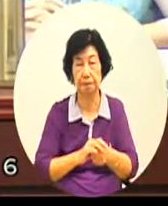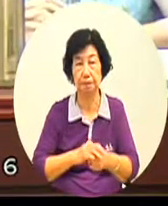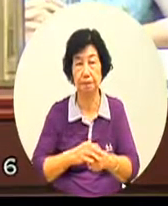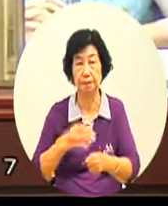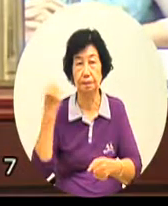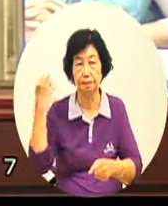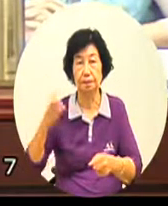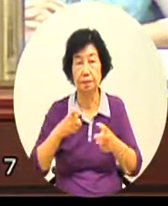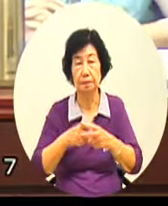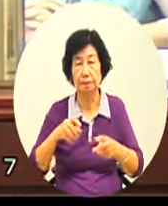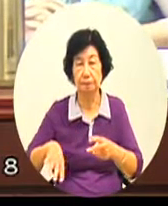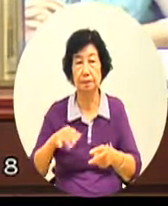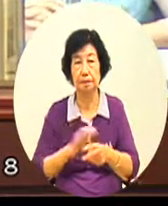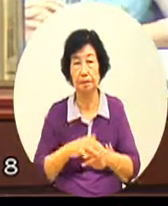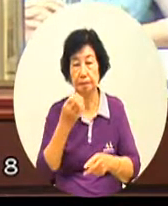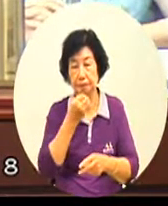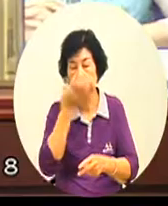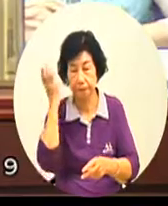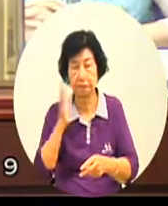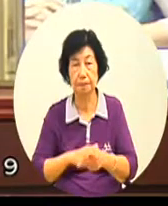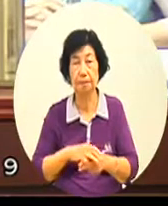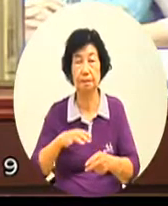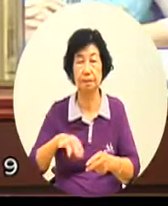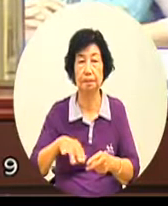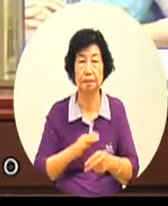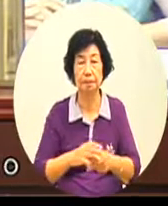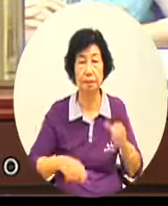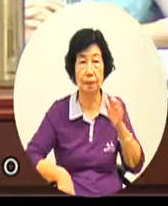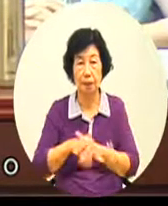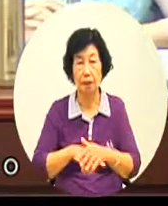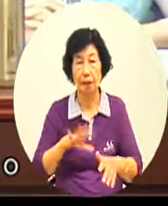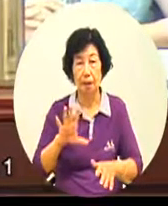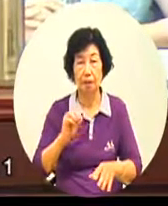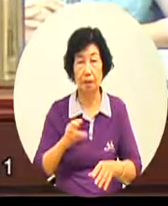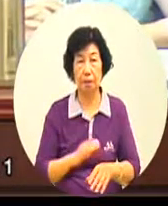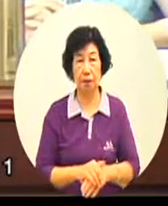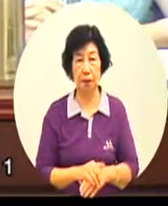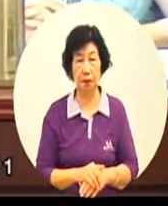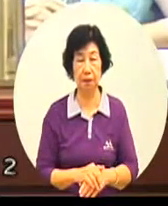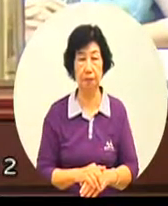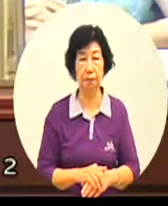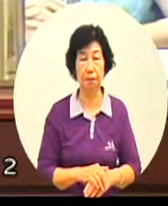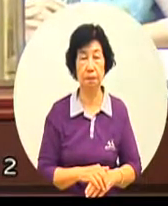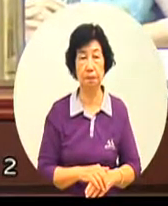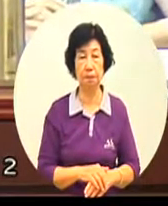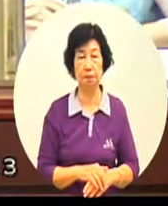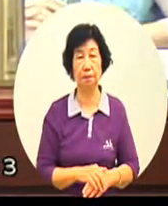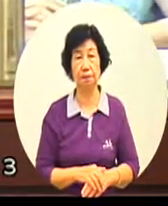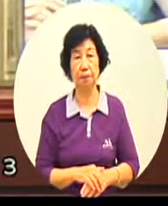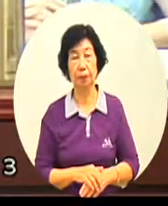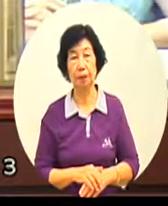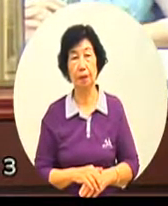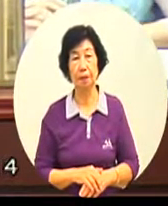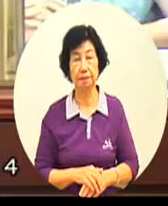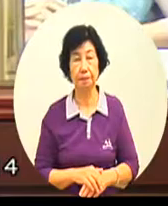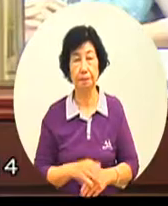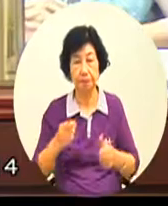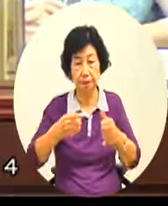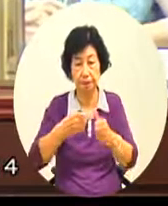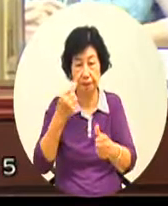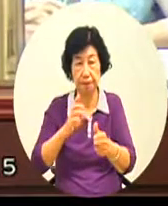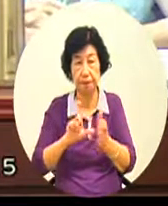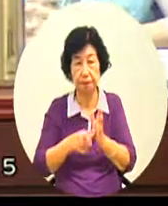检查，去厘清他到底有没有违法的情况。那其实在第一时间我们也有去发